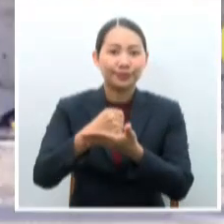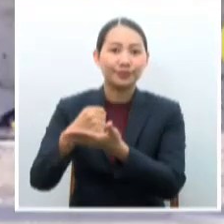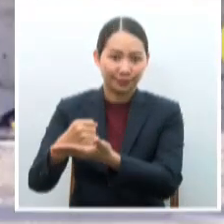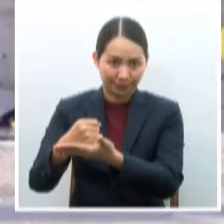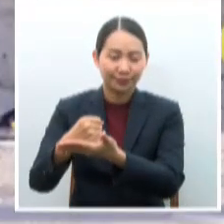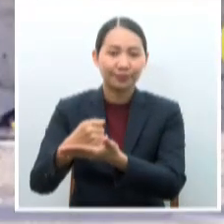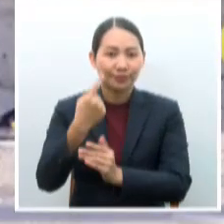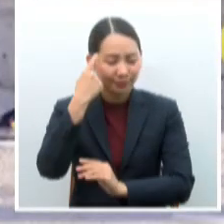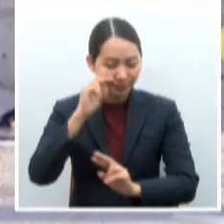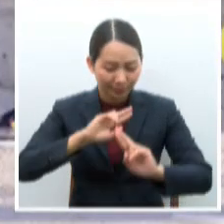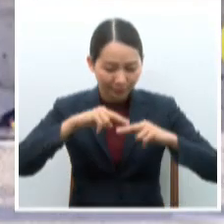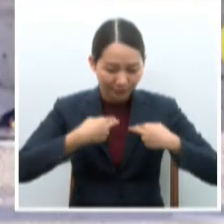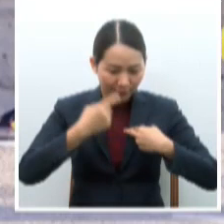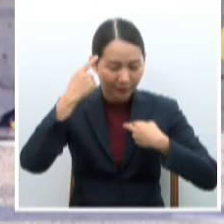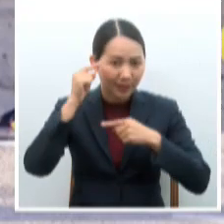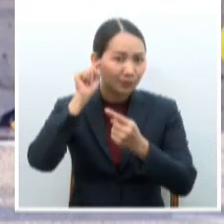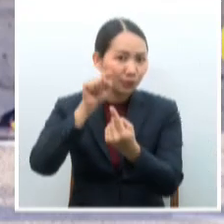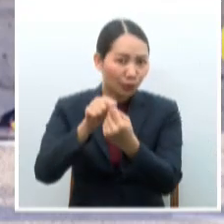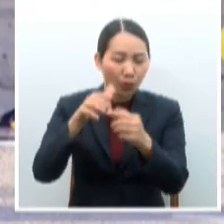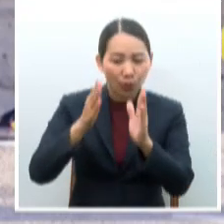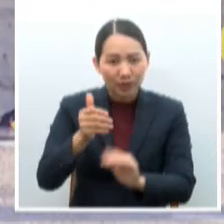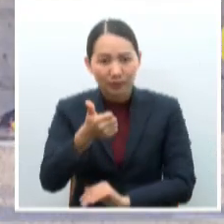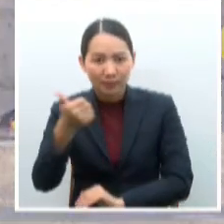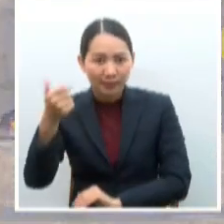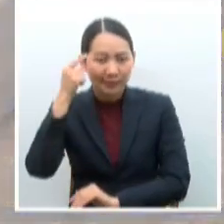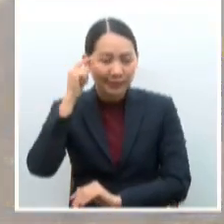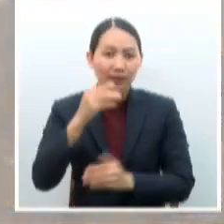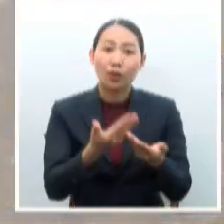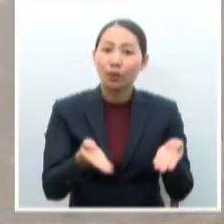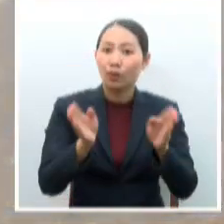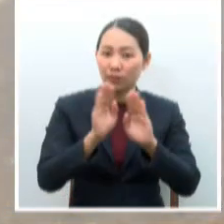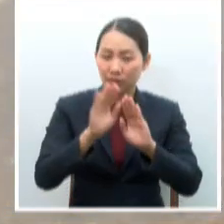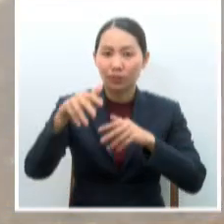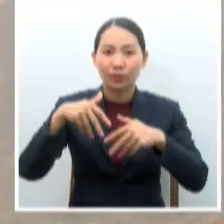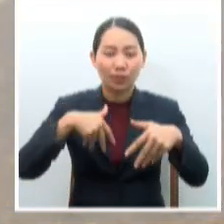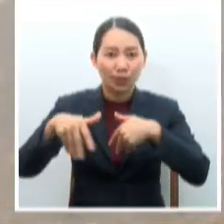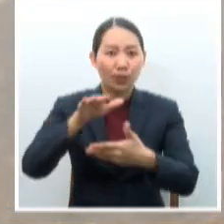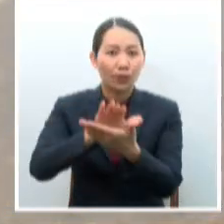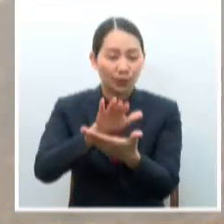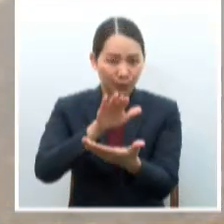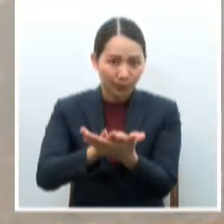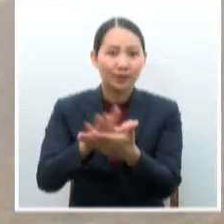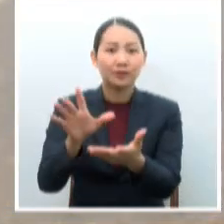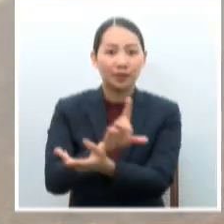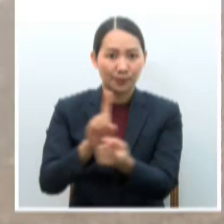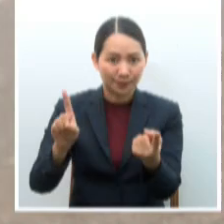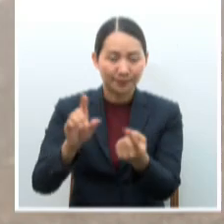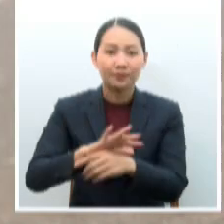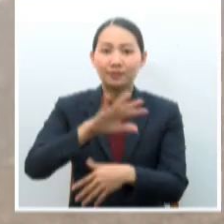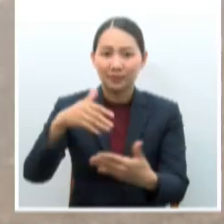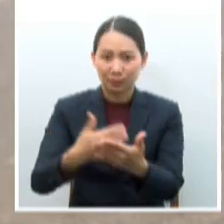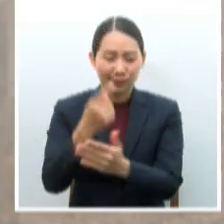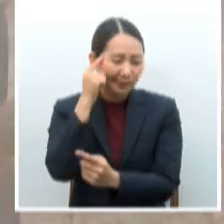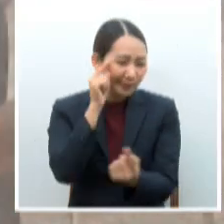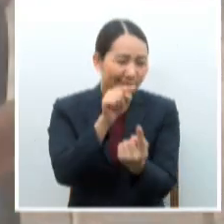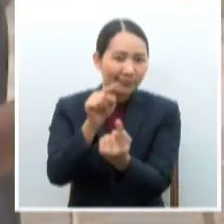นเองและผู้อื่นทั้งในครอบครัวโรงเรียนชุมชนและสังคมสามารถเป็นแบบ